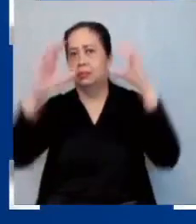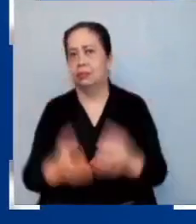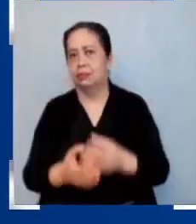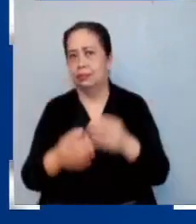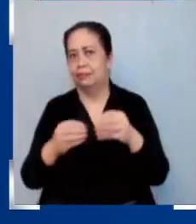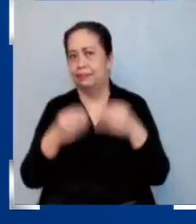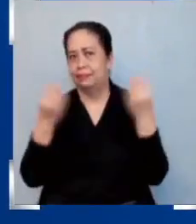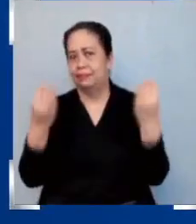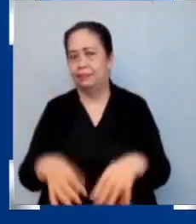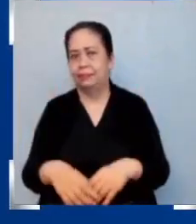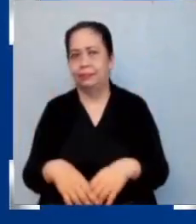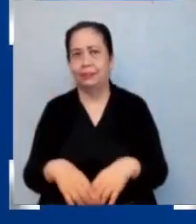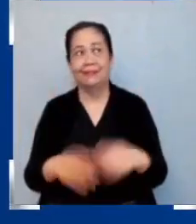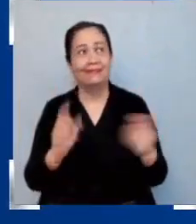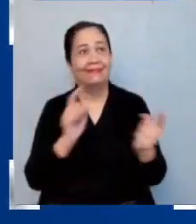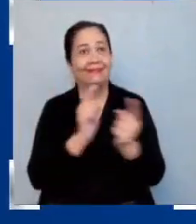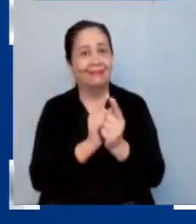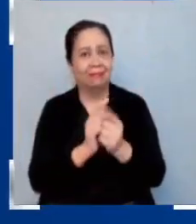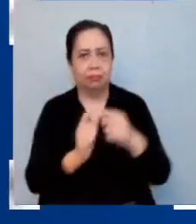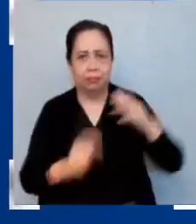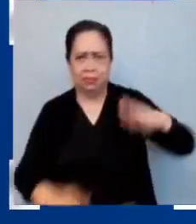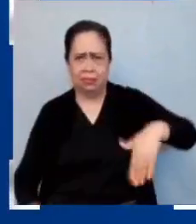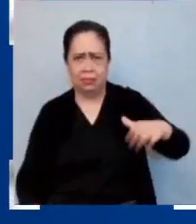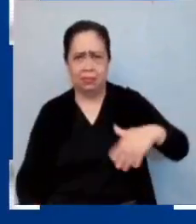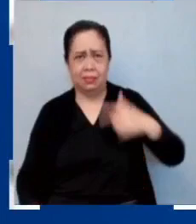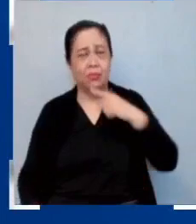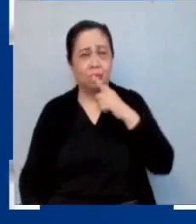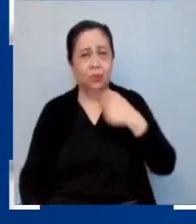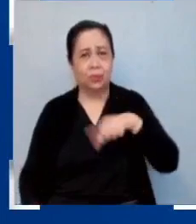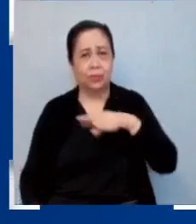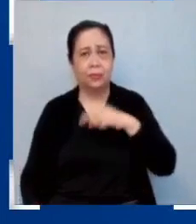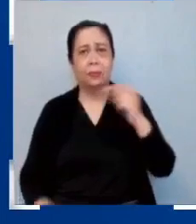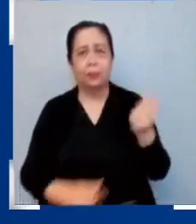Sinuspind naman po kasi uli na po eh. Pangumaga po kasi kami.